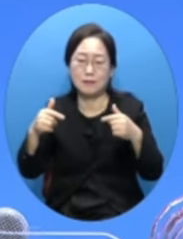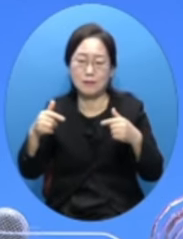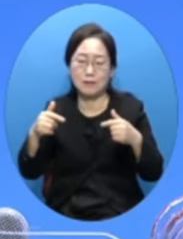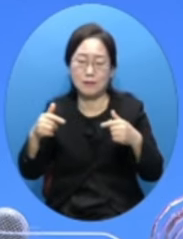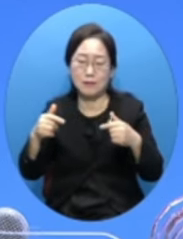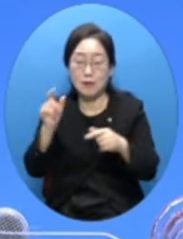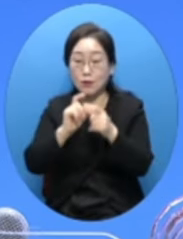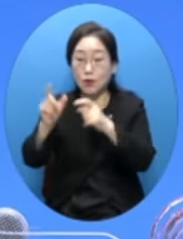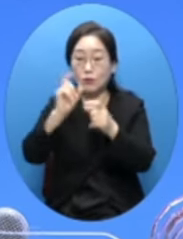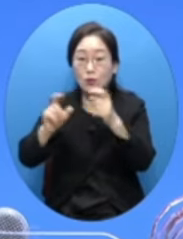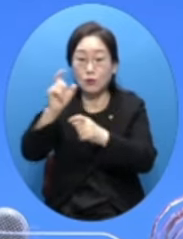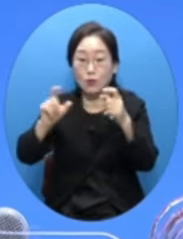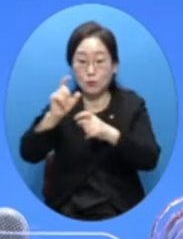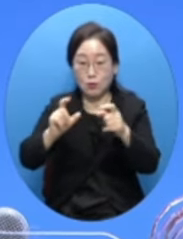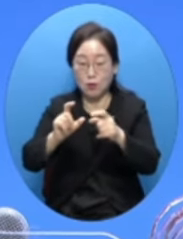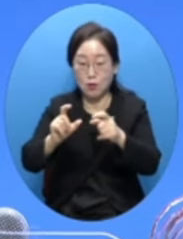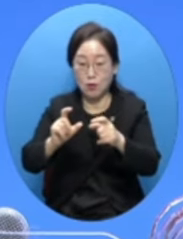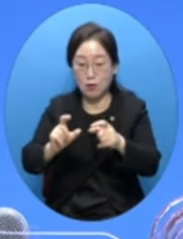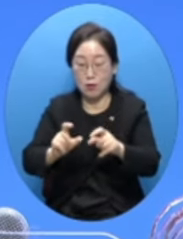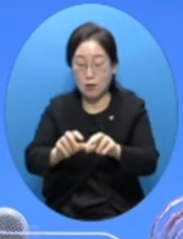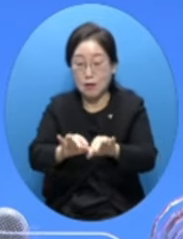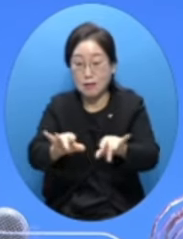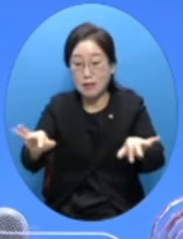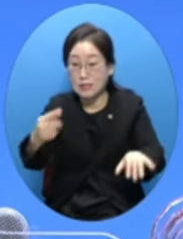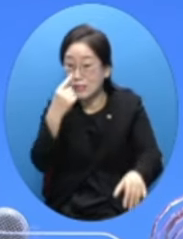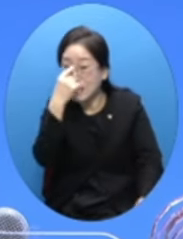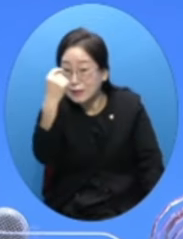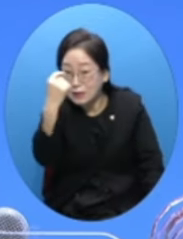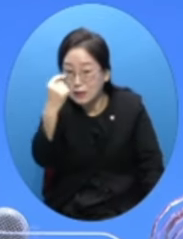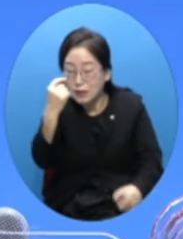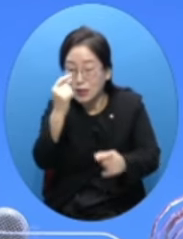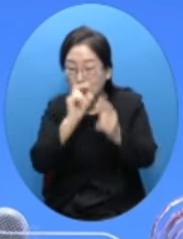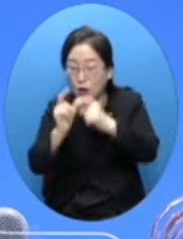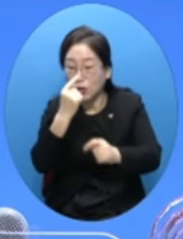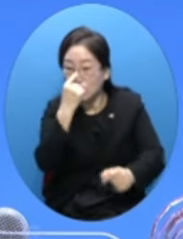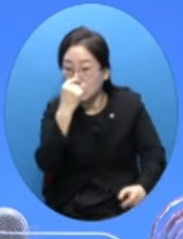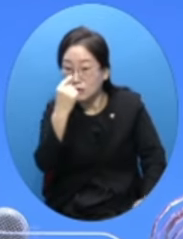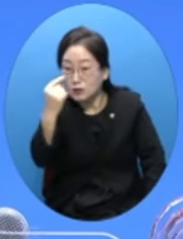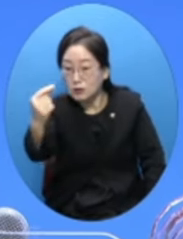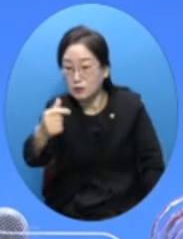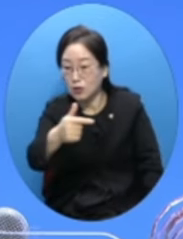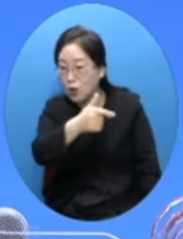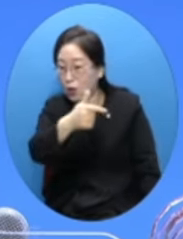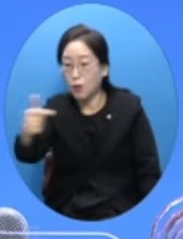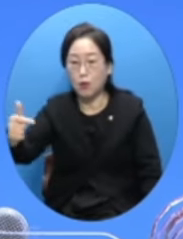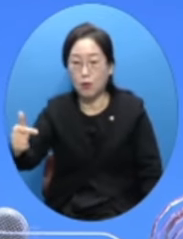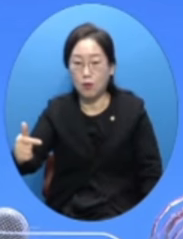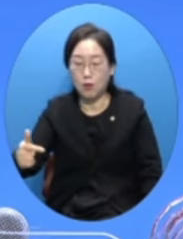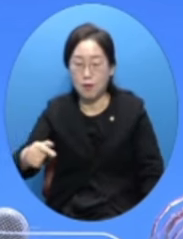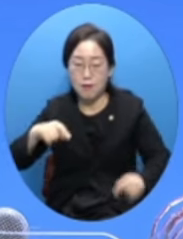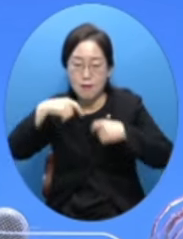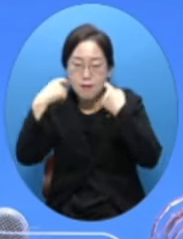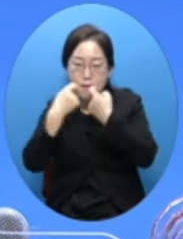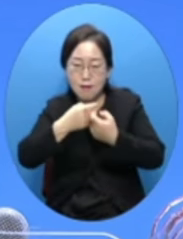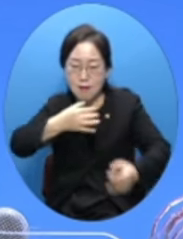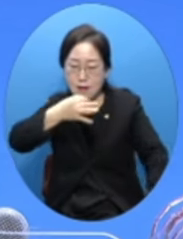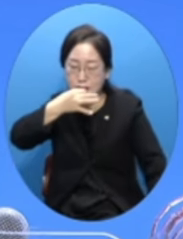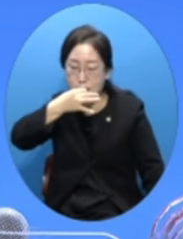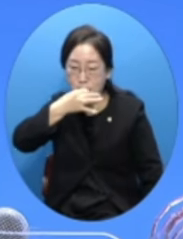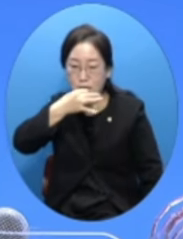더 치고 더 길어지고 그래서 철저히 자기중심적, 이기적인 삶을 살아왔기